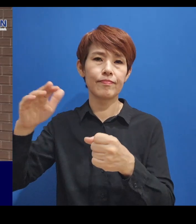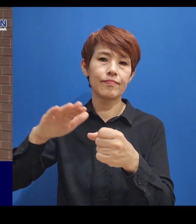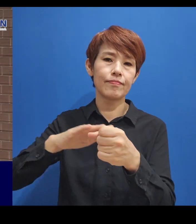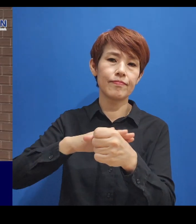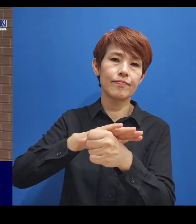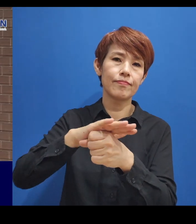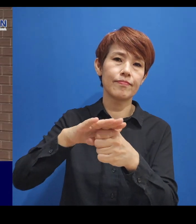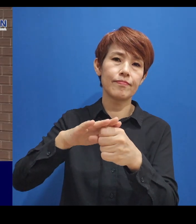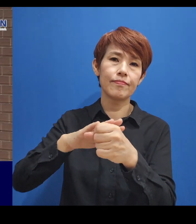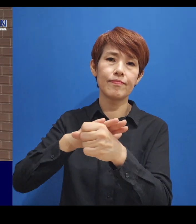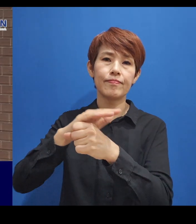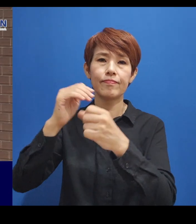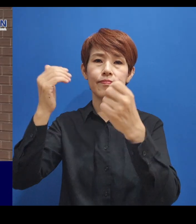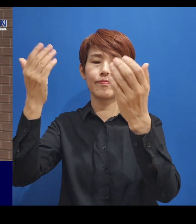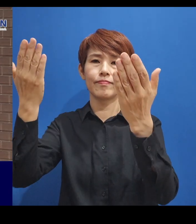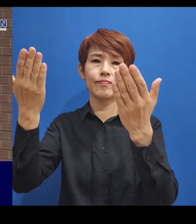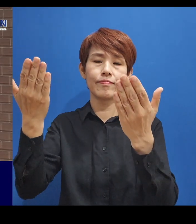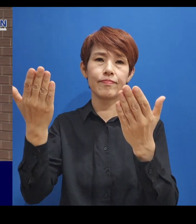크신